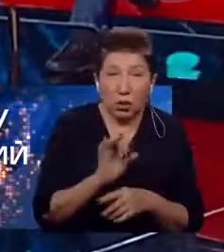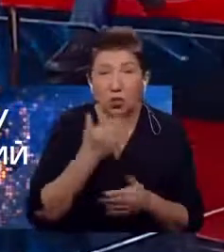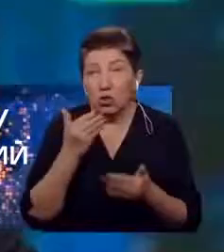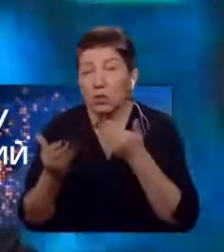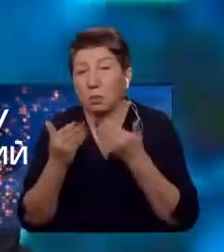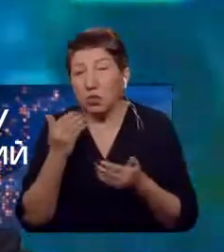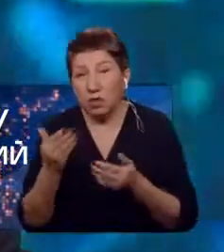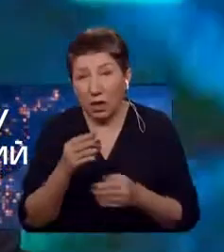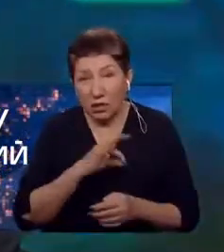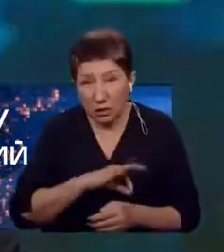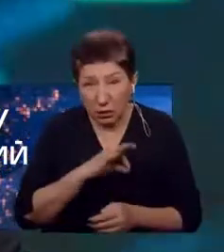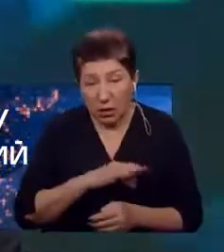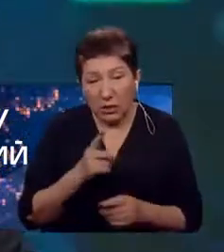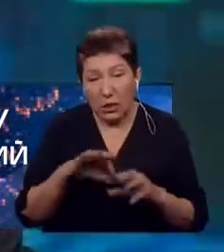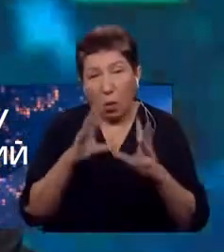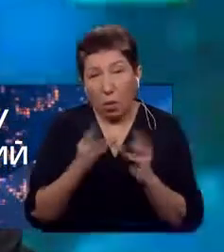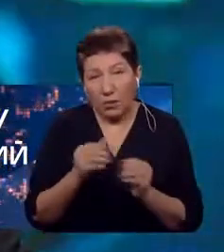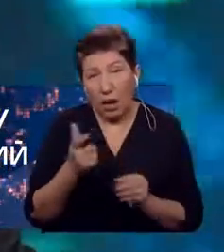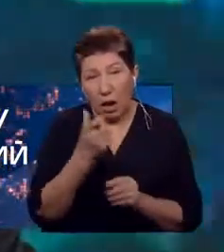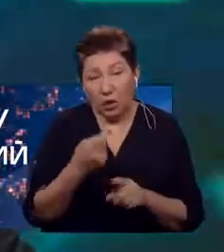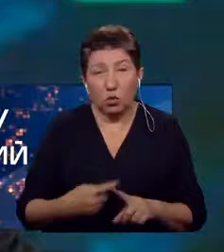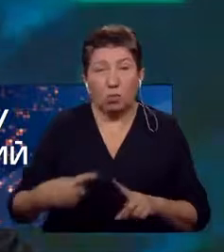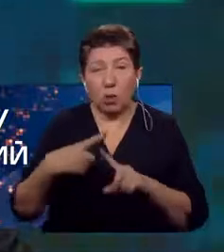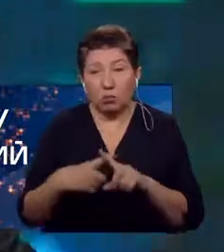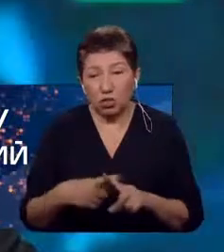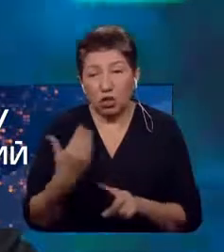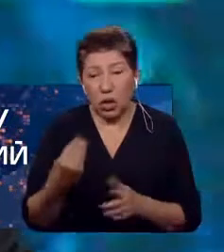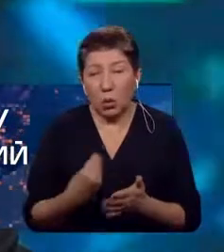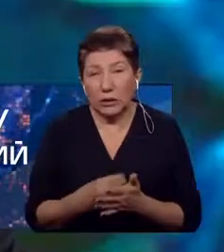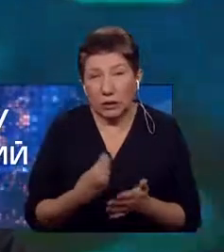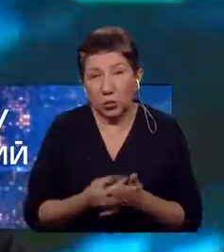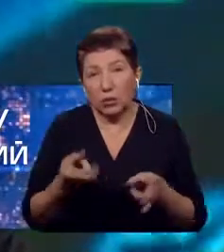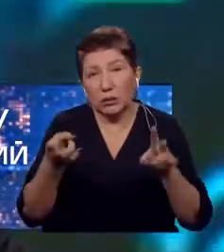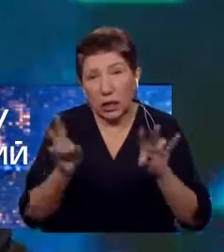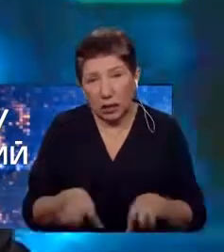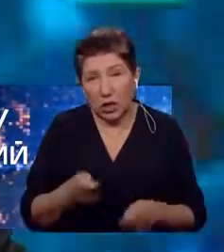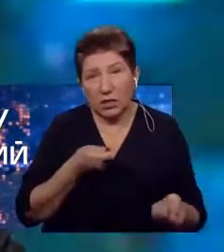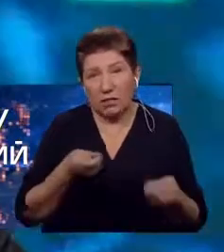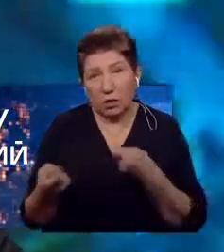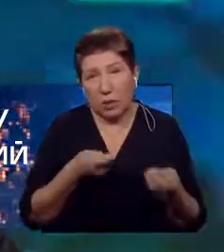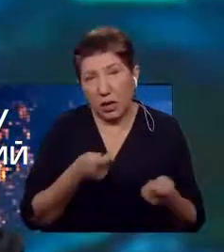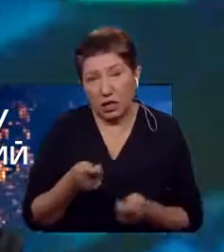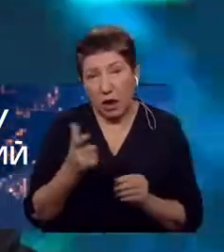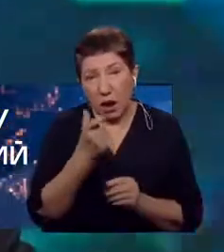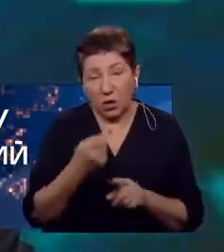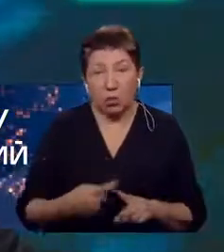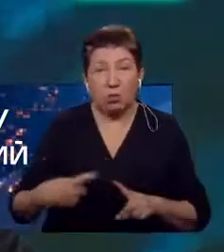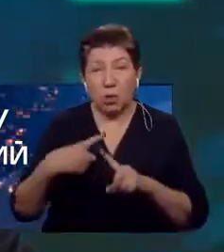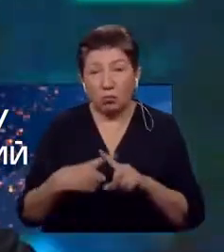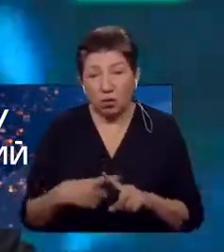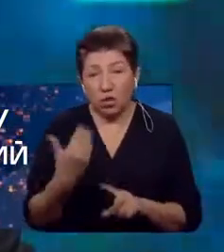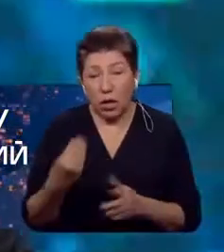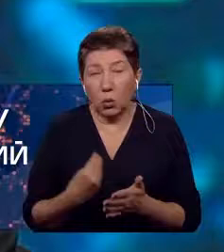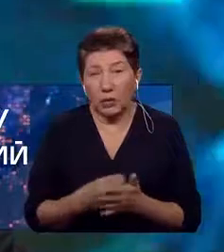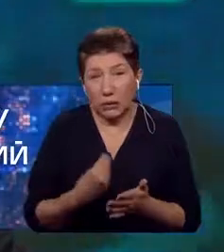споживач, цей обсяг газу, помножений на його ціну, залишається в розпорядженні споживача.